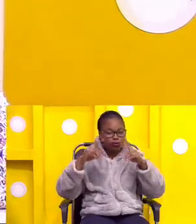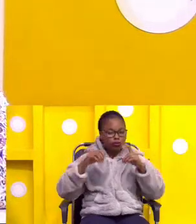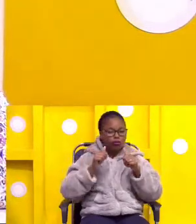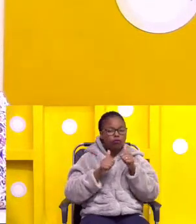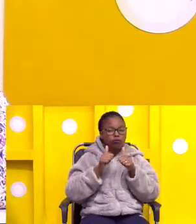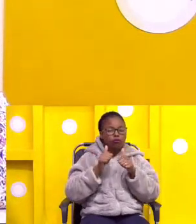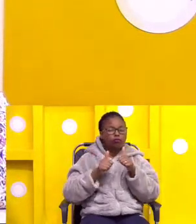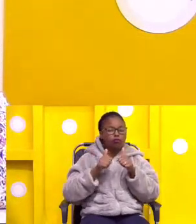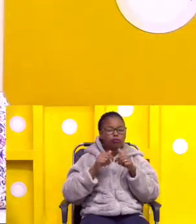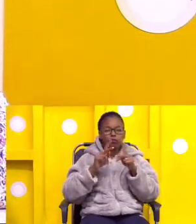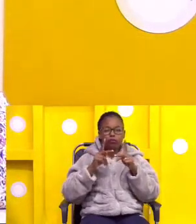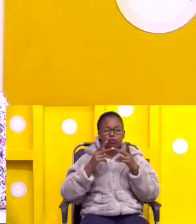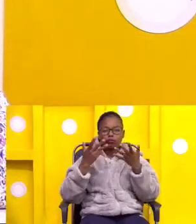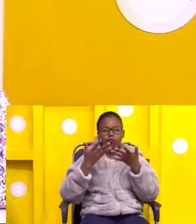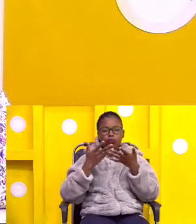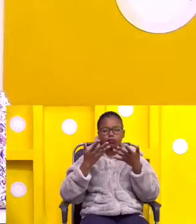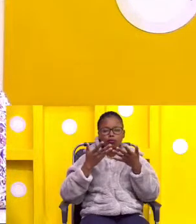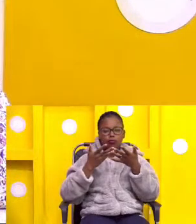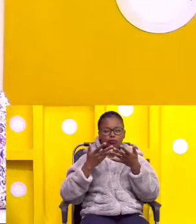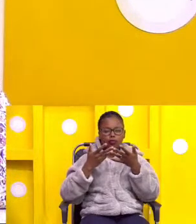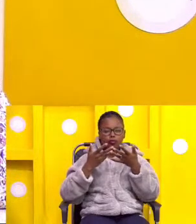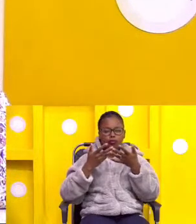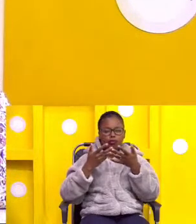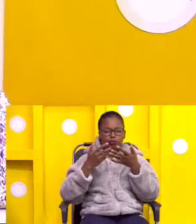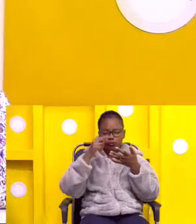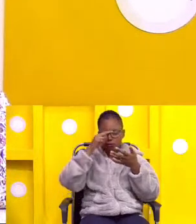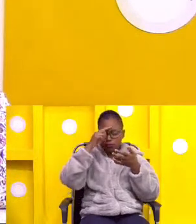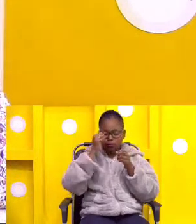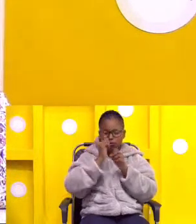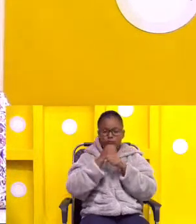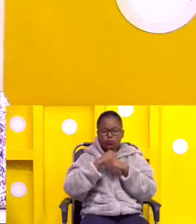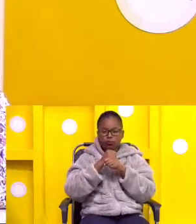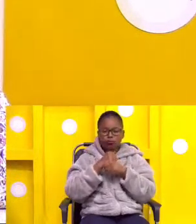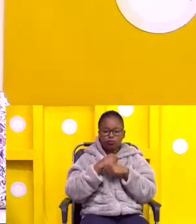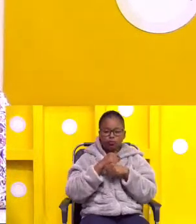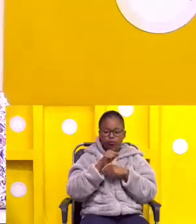mage kukagotua. Nitodo wako matua gai yaku.